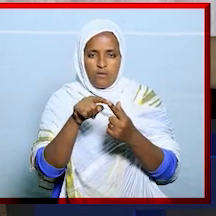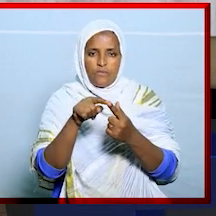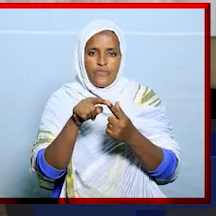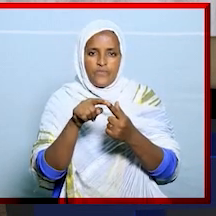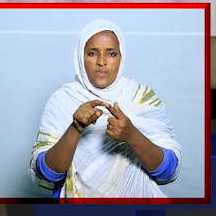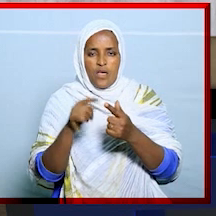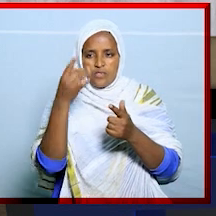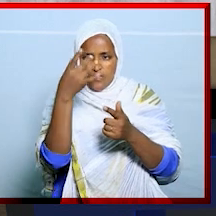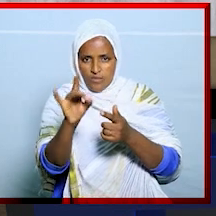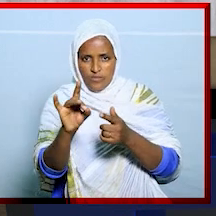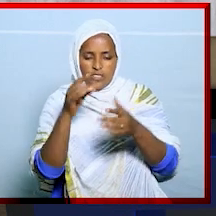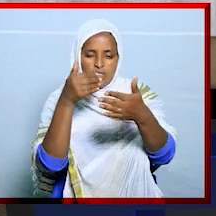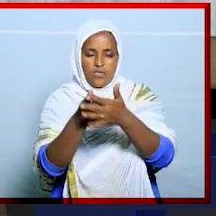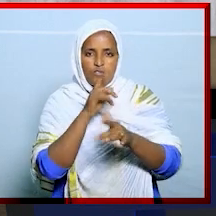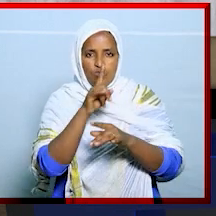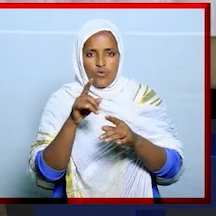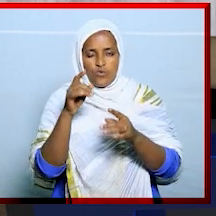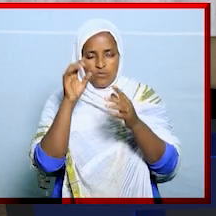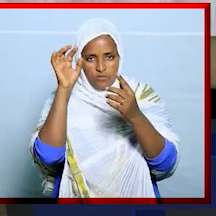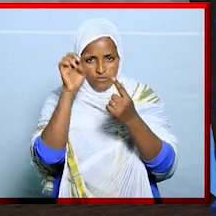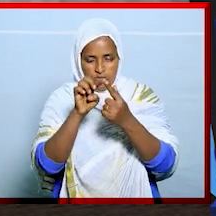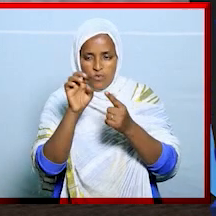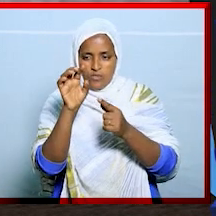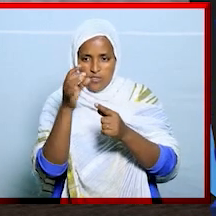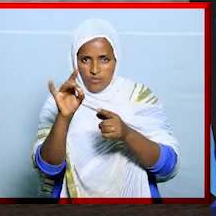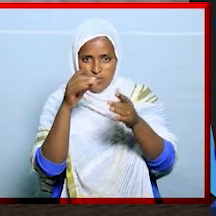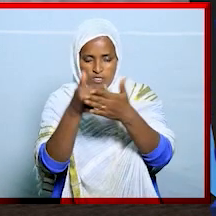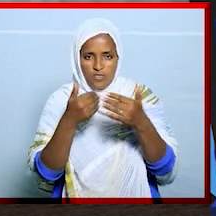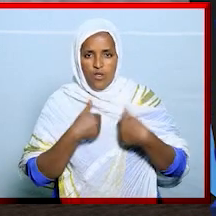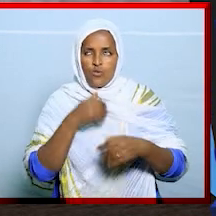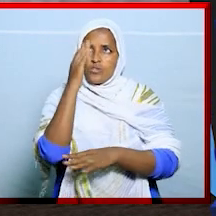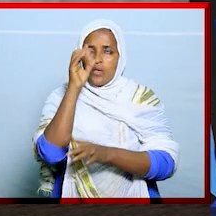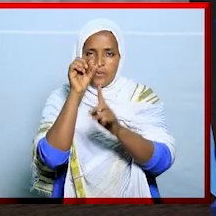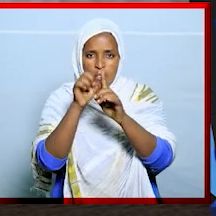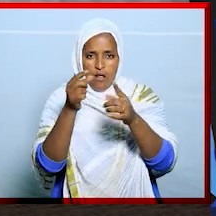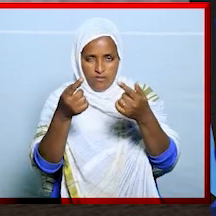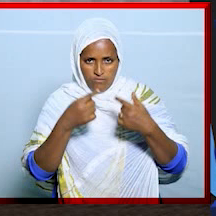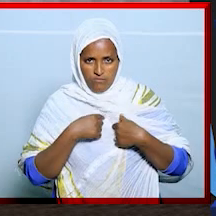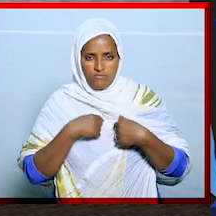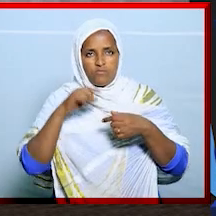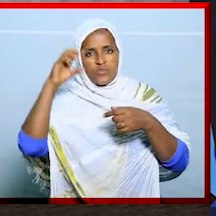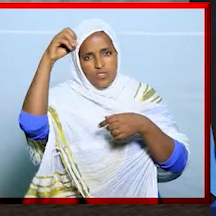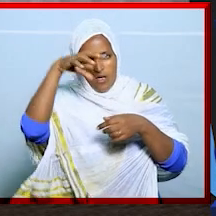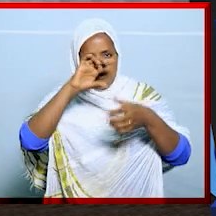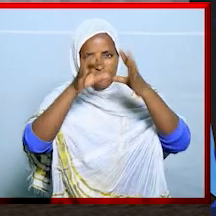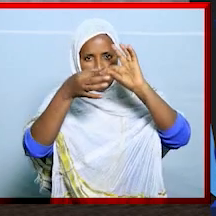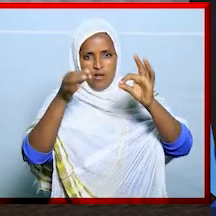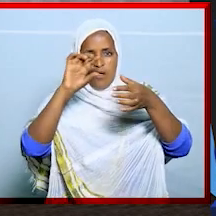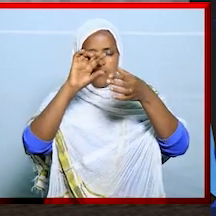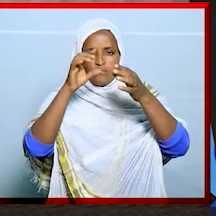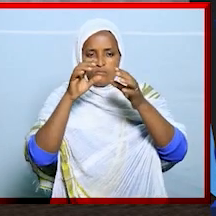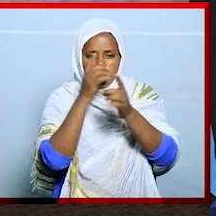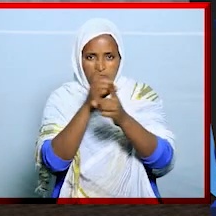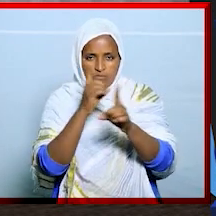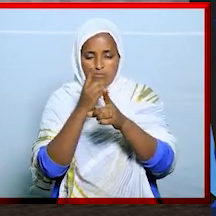ከቁጥር 14 እስከ 18 ነው። ከቁጥር 14 እስከ 18 ያለው የእግዚአብሔር ቃል የሚነግረን የፀሐይ፣ የጨረቃን፣